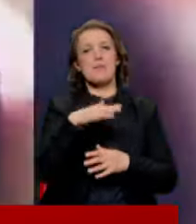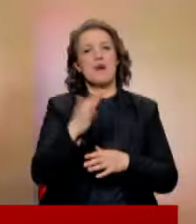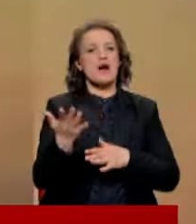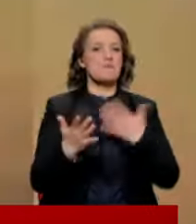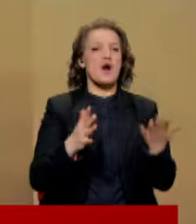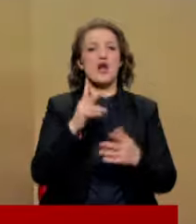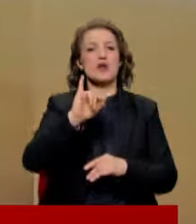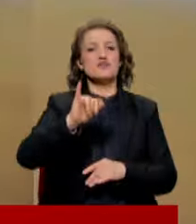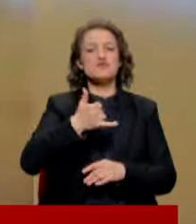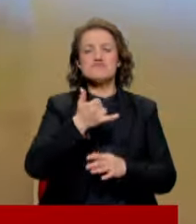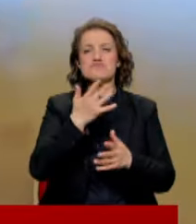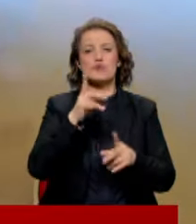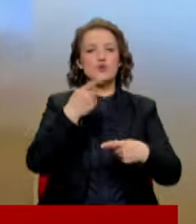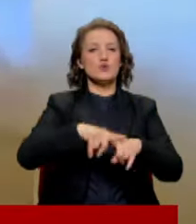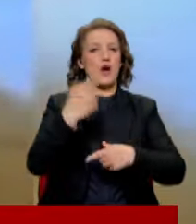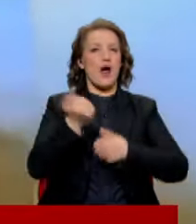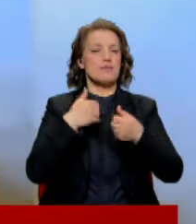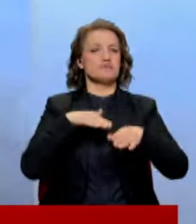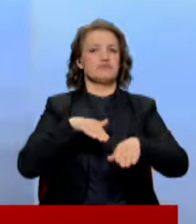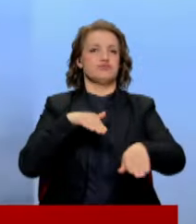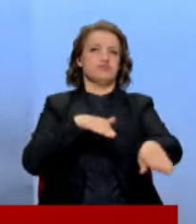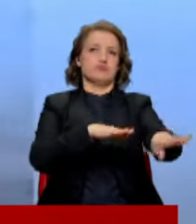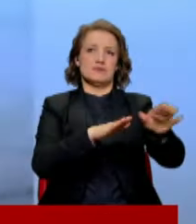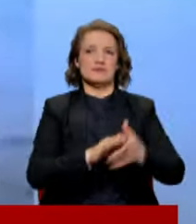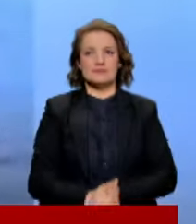araca binerek yola çıkıyor.